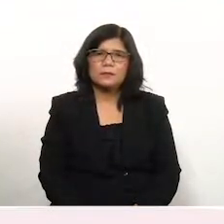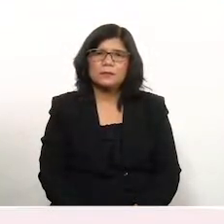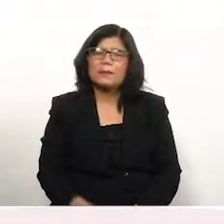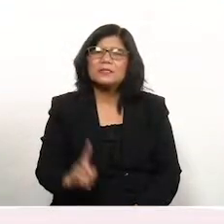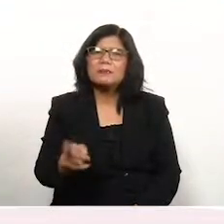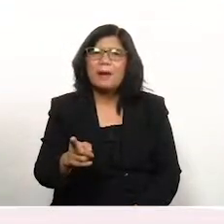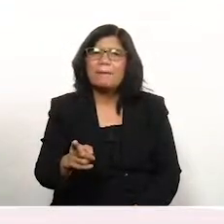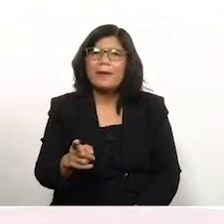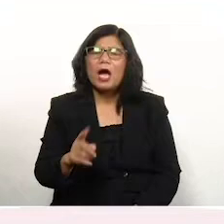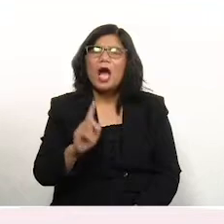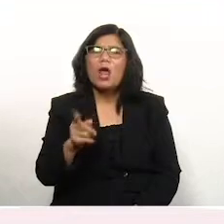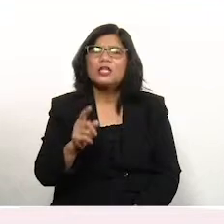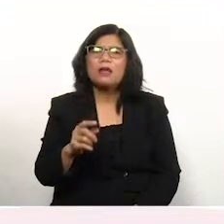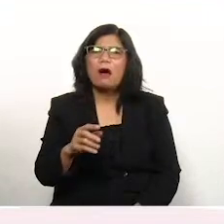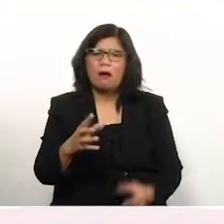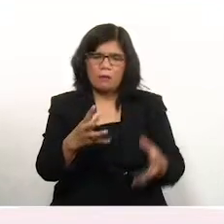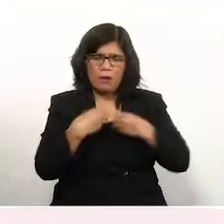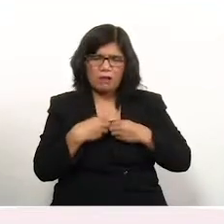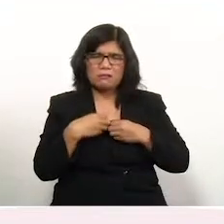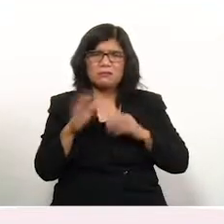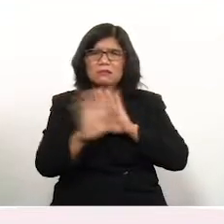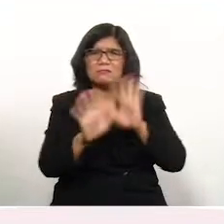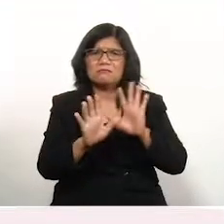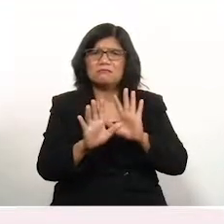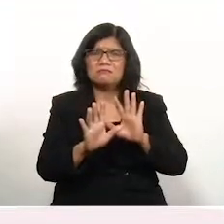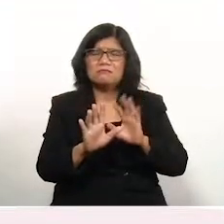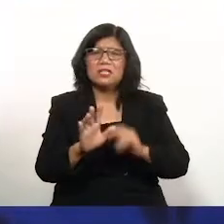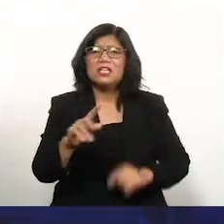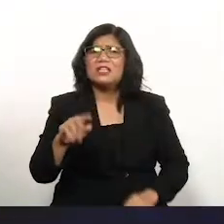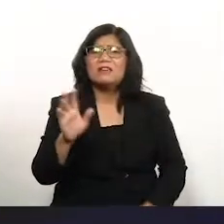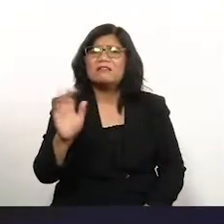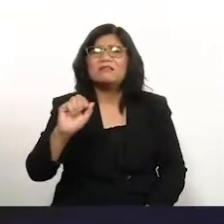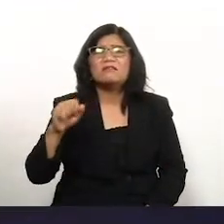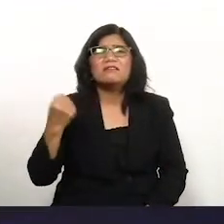the same kalau kita enggak memperoleh berkat kita nggak bisa menjadi berkat